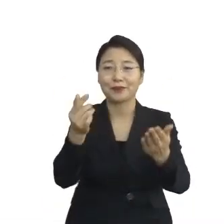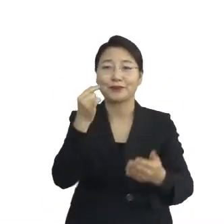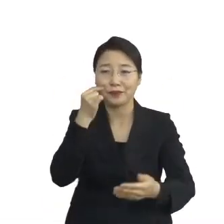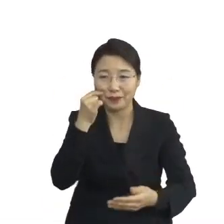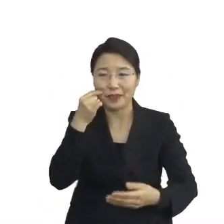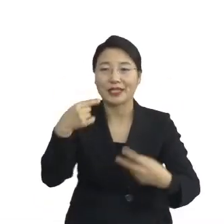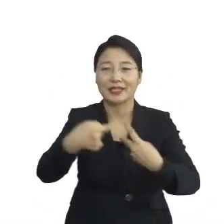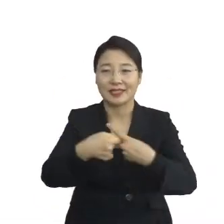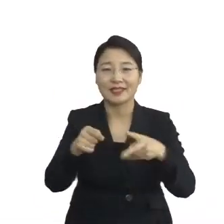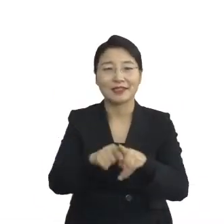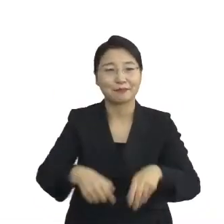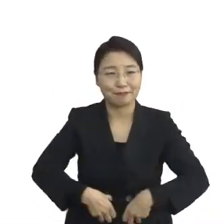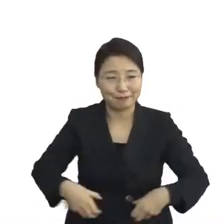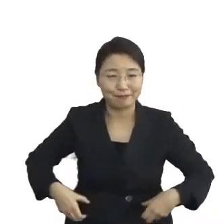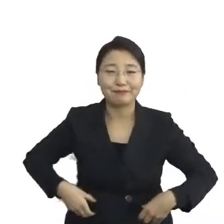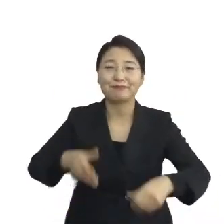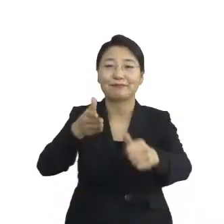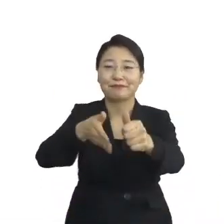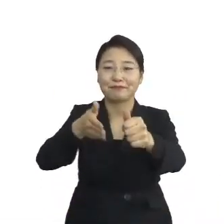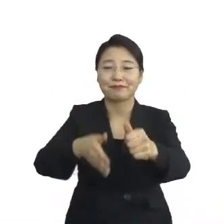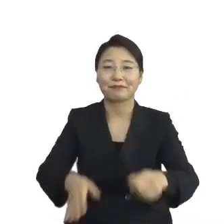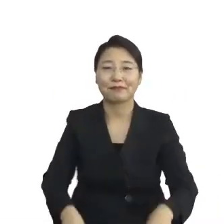너그럽게 양해해주시기 바랍니다.